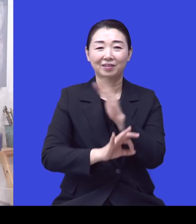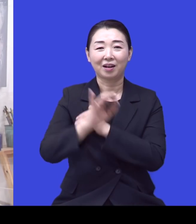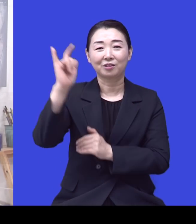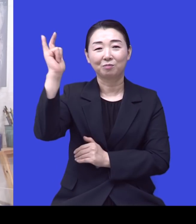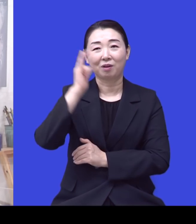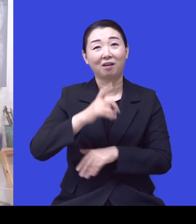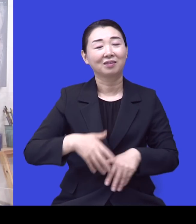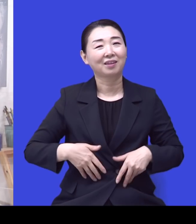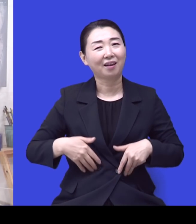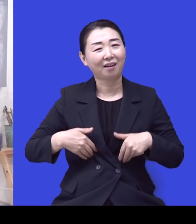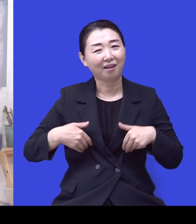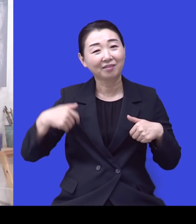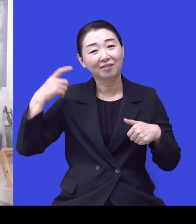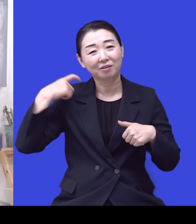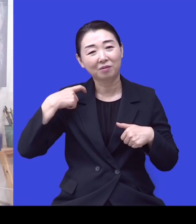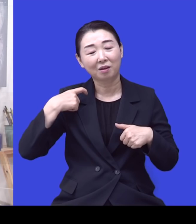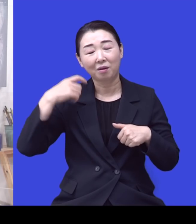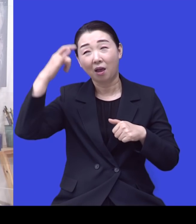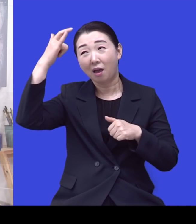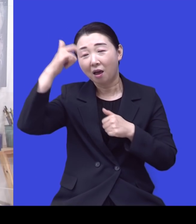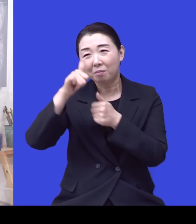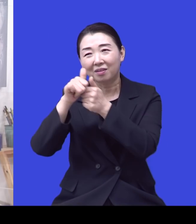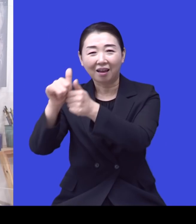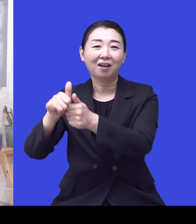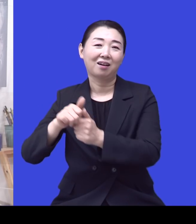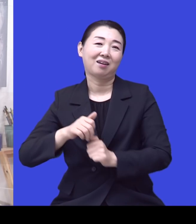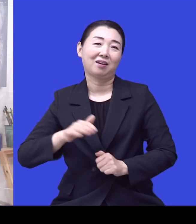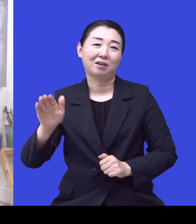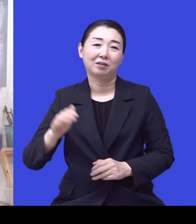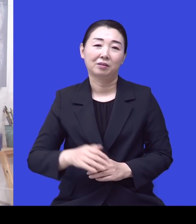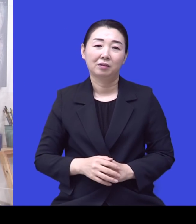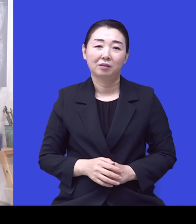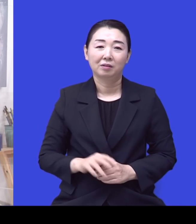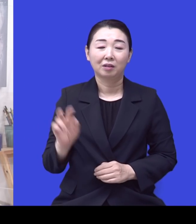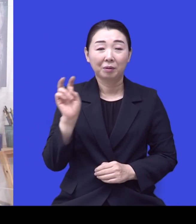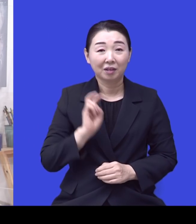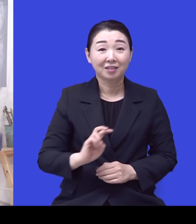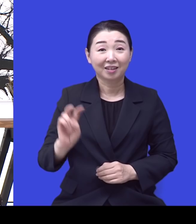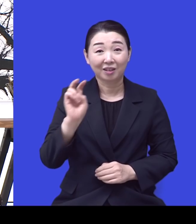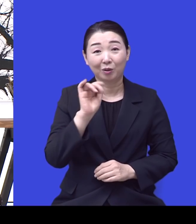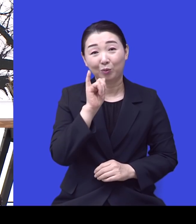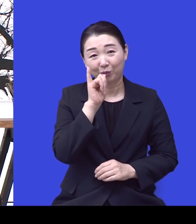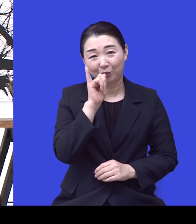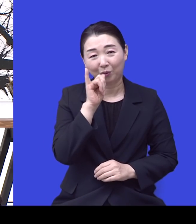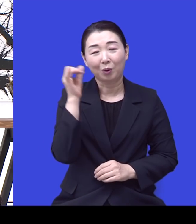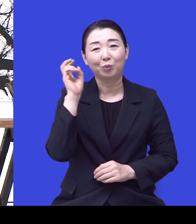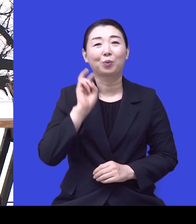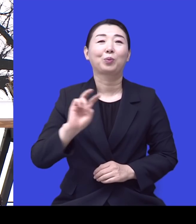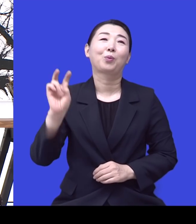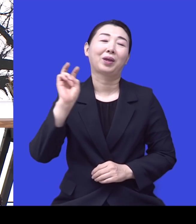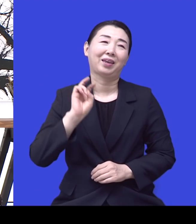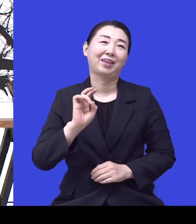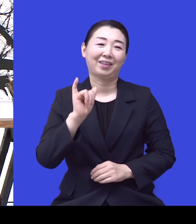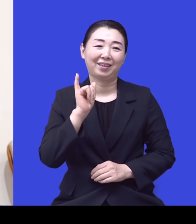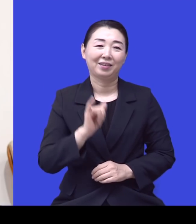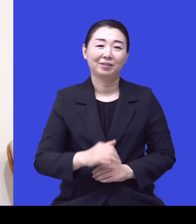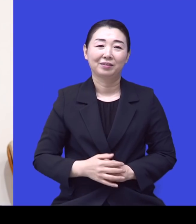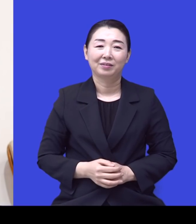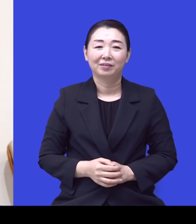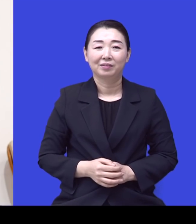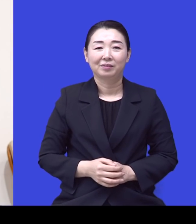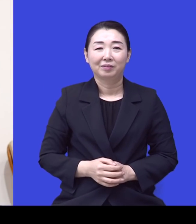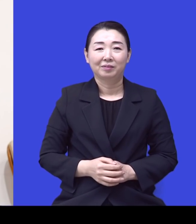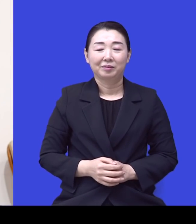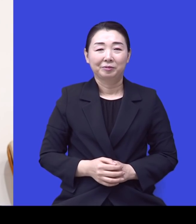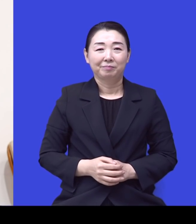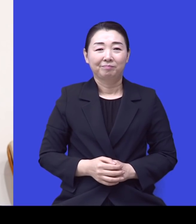너무 따뜻한 거예요. 그러니까 그 햇빛을 따라서 갈 수밖에 없는 거예요. 예. 그러면서 찬양도 하고 예. 노래도 하고 찬양도 하고